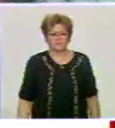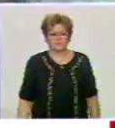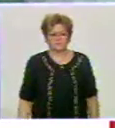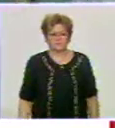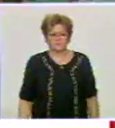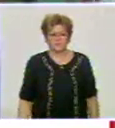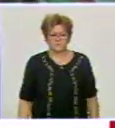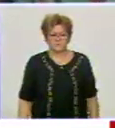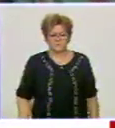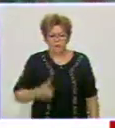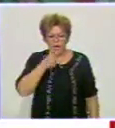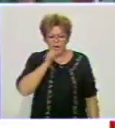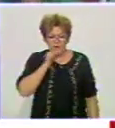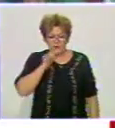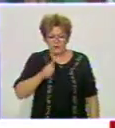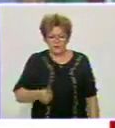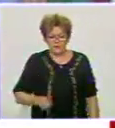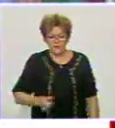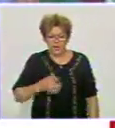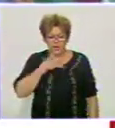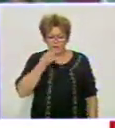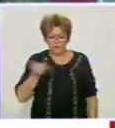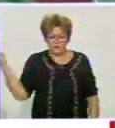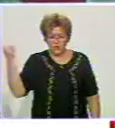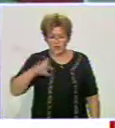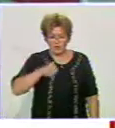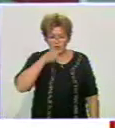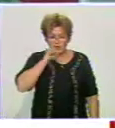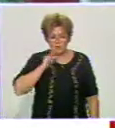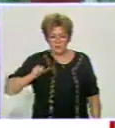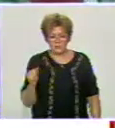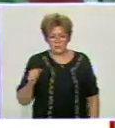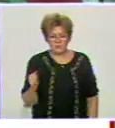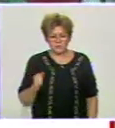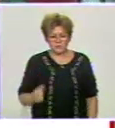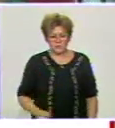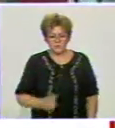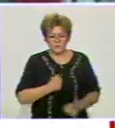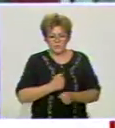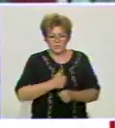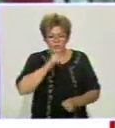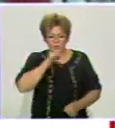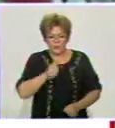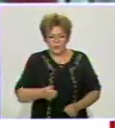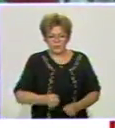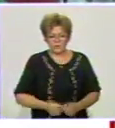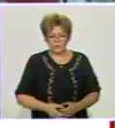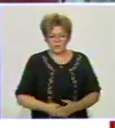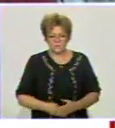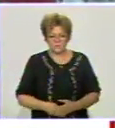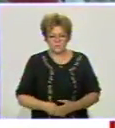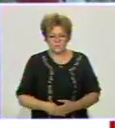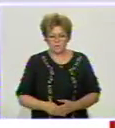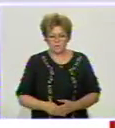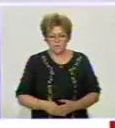copii, apă. Apă, a zis că bagă apă în sat și toate, n-a făcut nimic. Nimic,